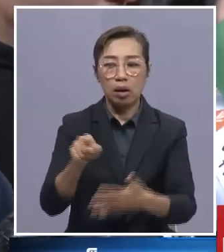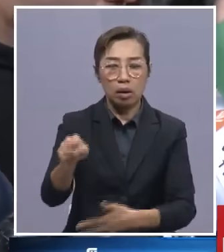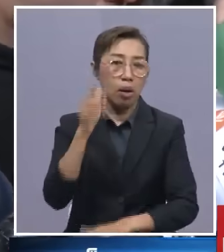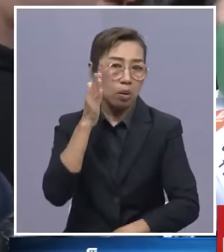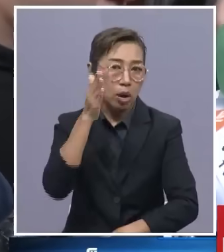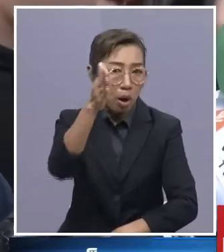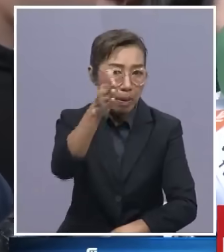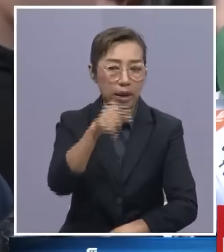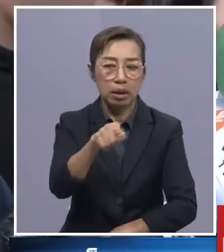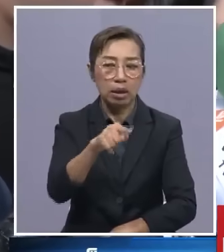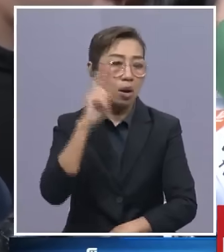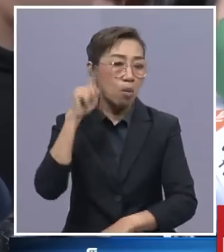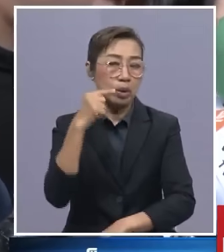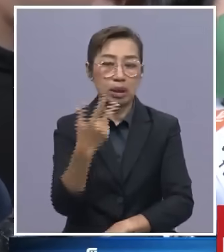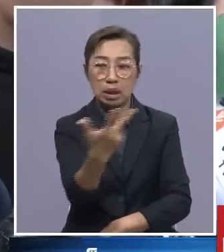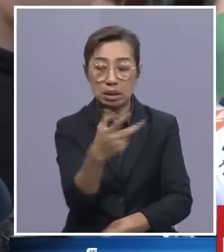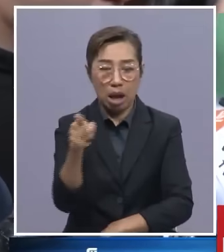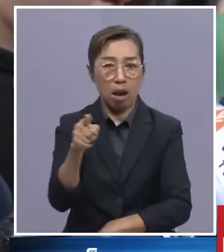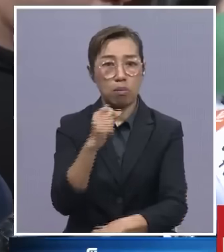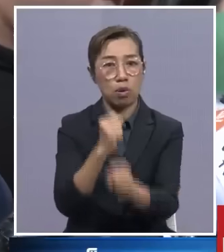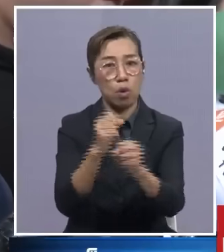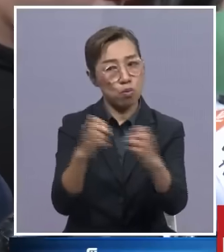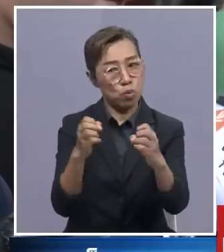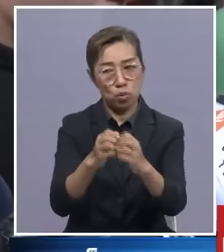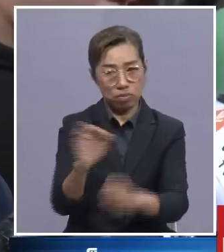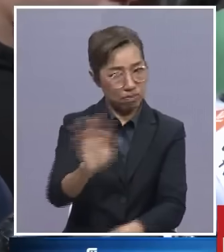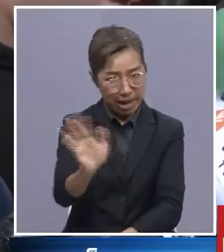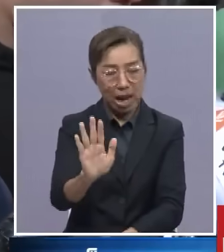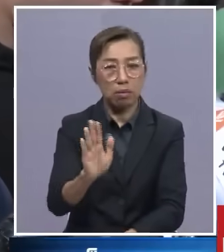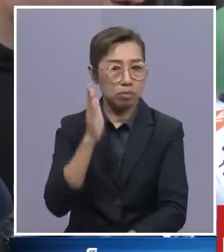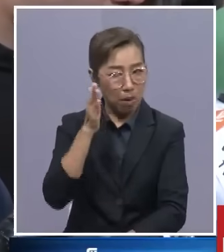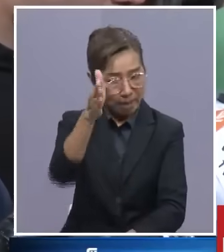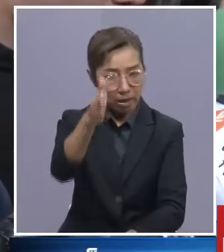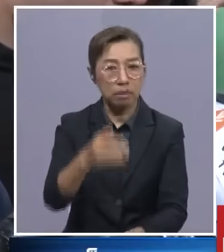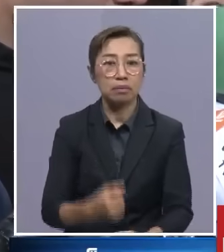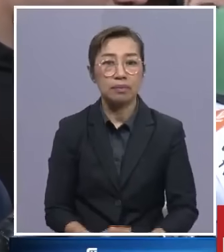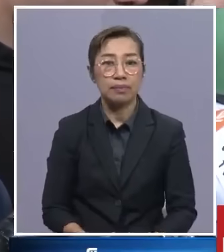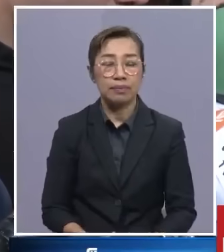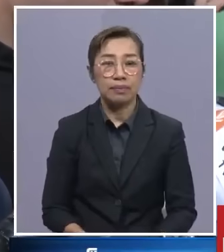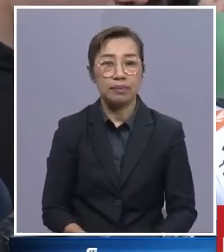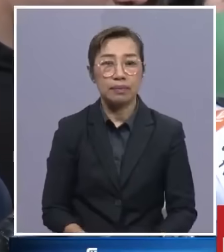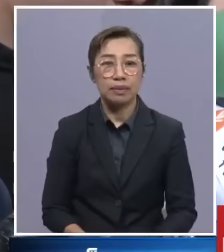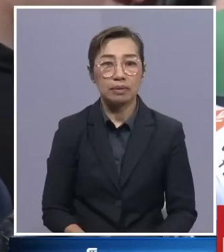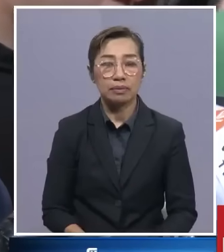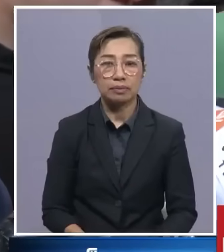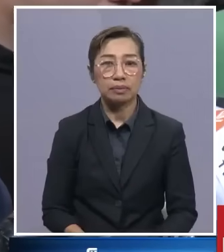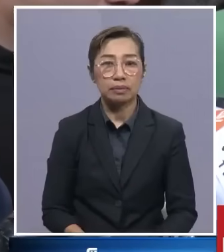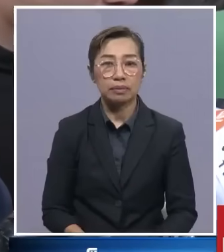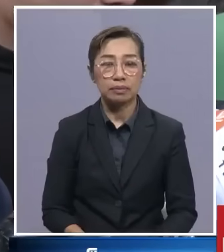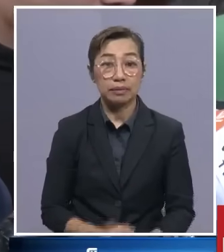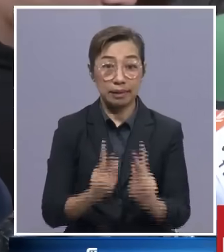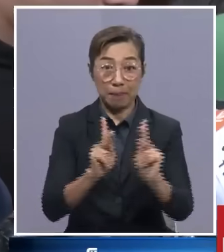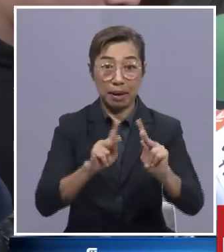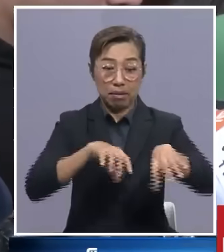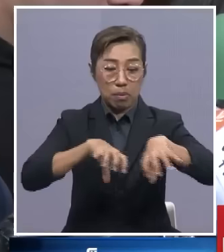เสียหายต่อผู้เสียหายทั้ง 3รายทั้งทางตรงและทางอ้อมอีกนะครับโดยคณะกรรมการ